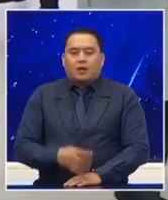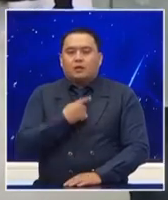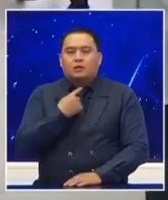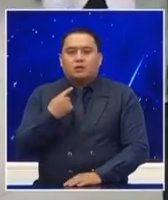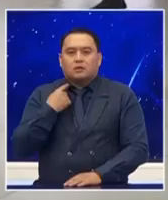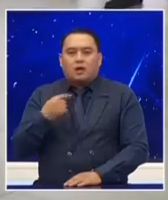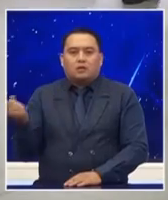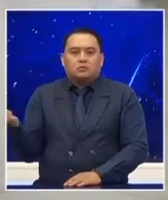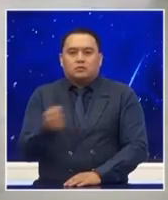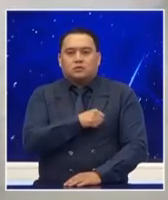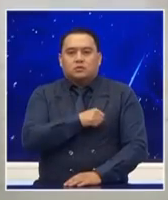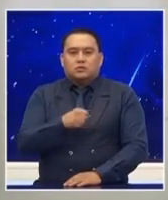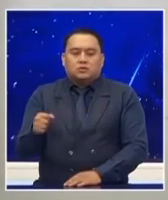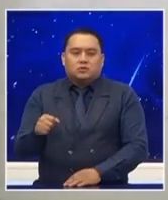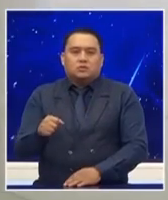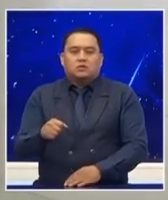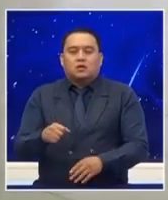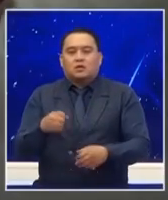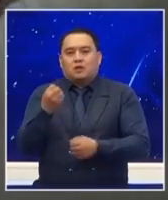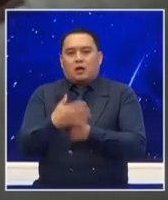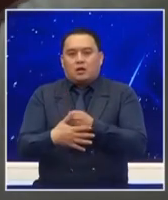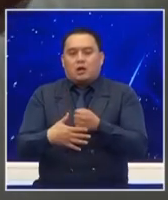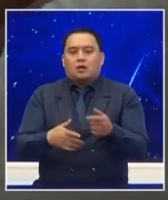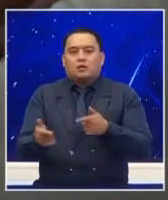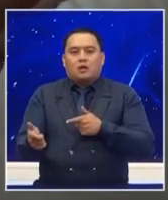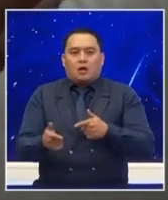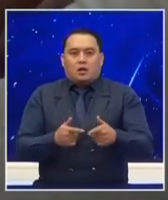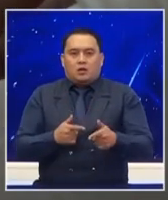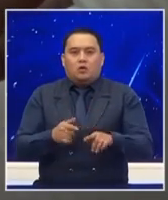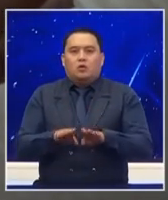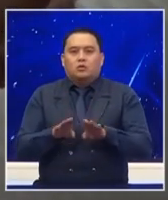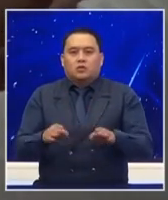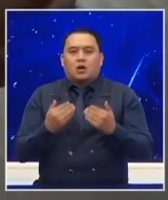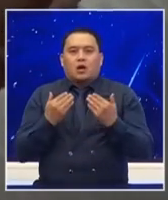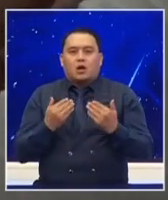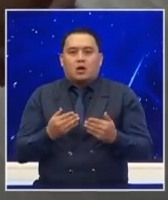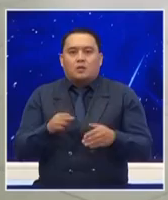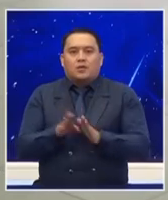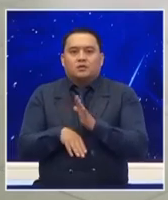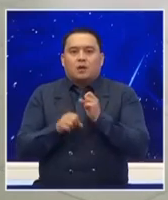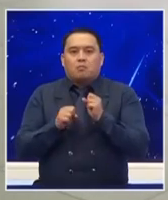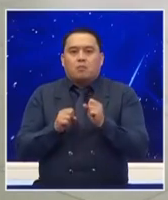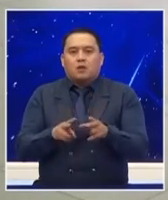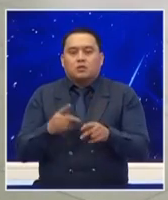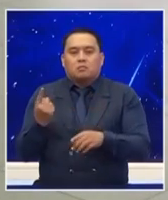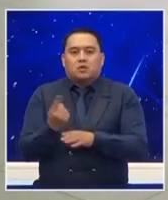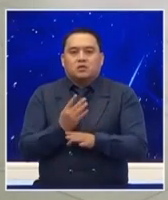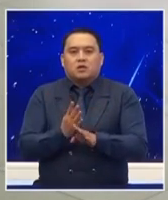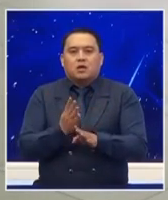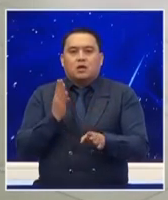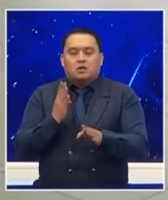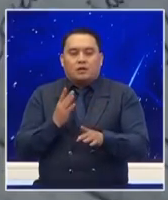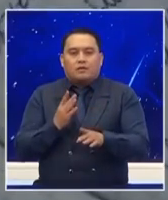Талдыорғандық теннисшілердің дені Жетісу теннис орталығында дайындалады. Елдегі эпиджағдайға байланысты қазір мұнда қауіпсіздік шаралары бірінші орынға шыққан.